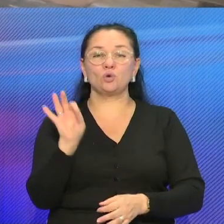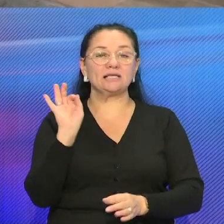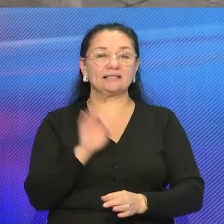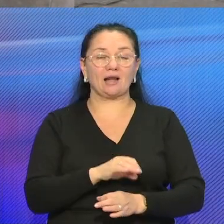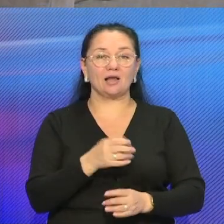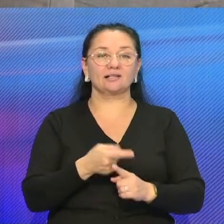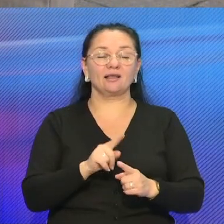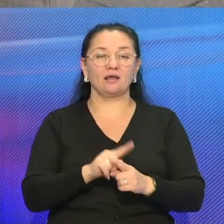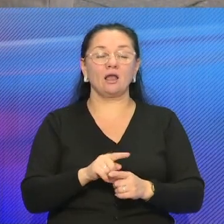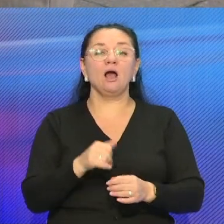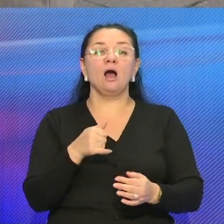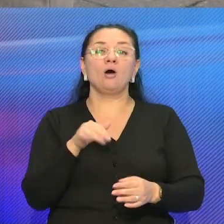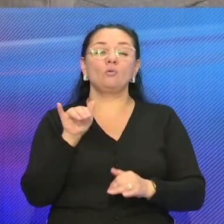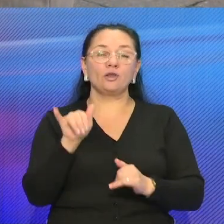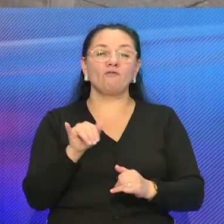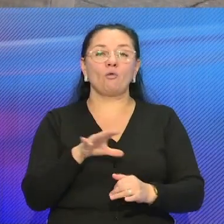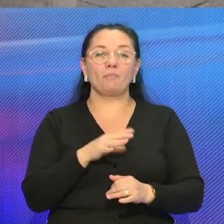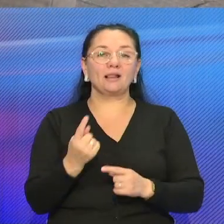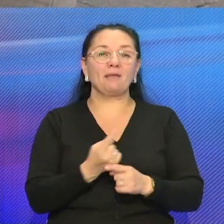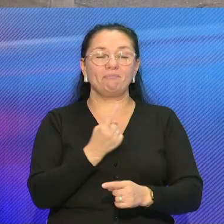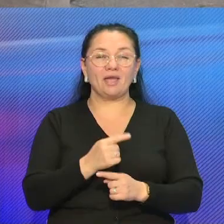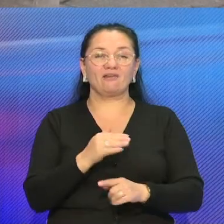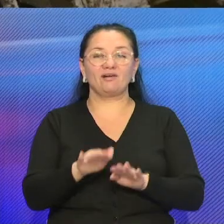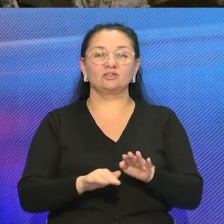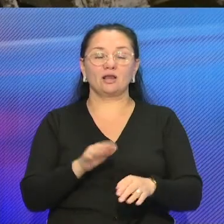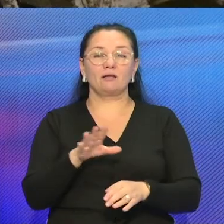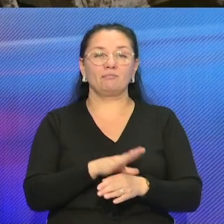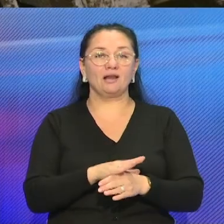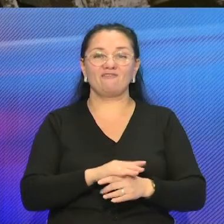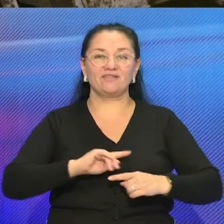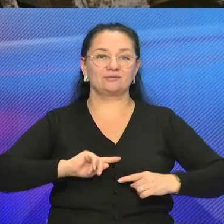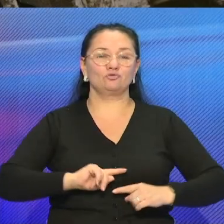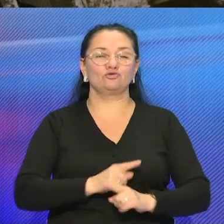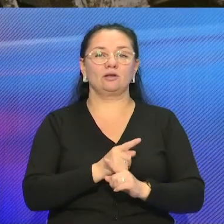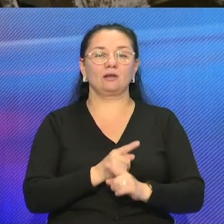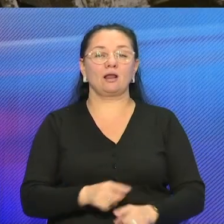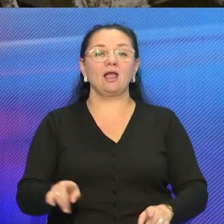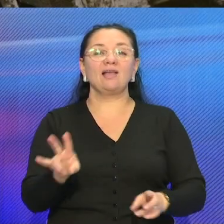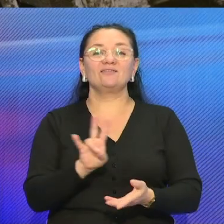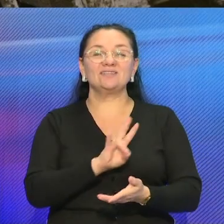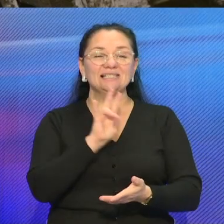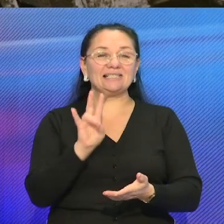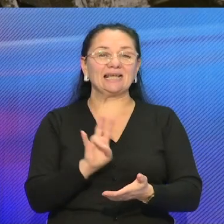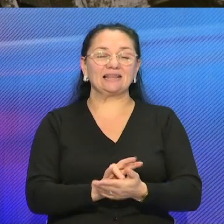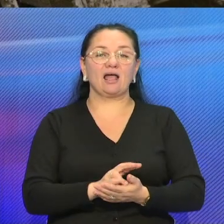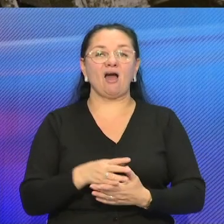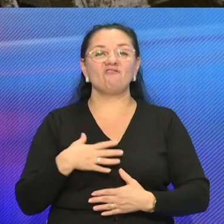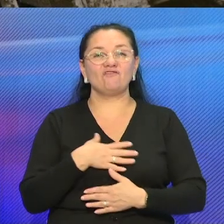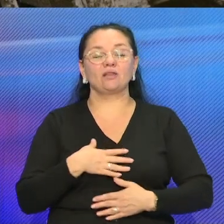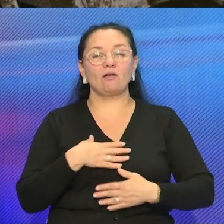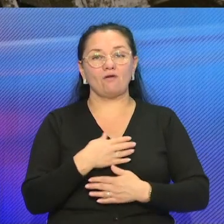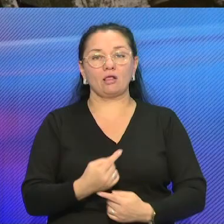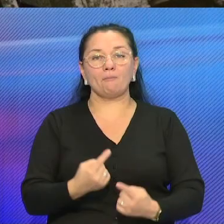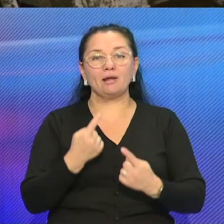гродзенскіх падмосткаў. У маэстра першапачаткова былі прэтэнзіі. Всегда волновала вот эта вот большая сцена,